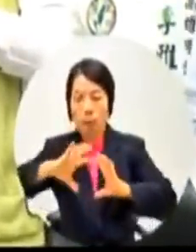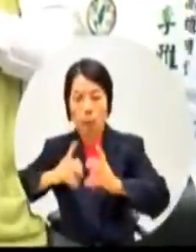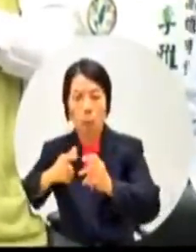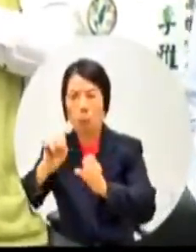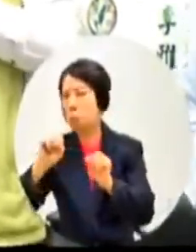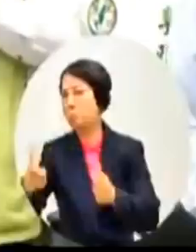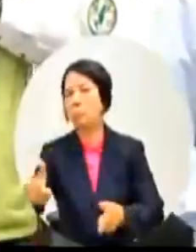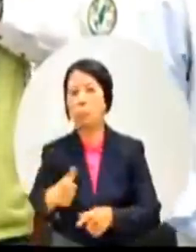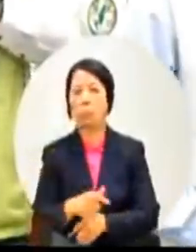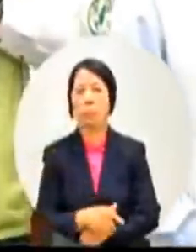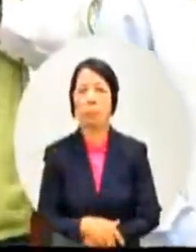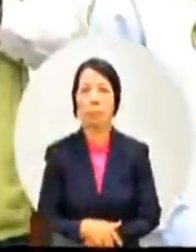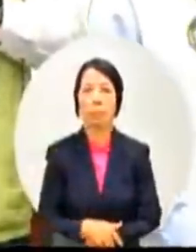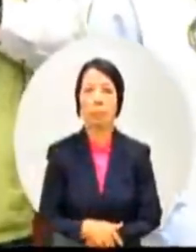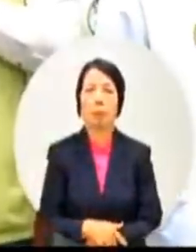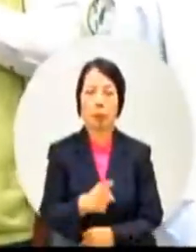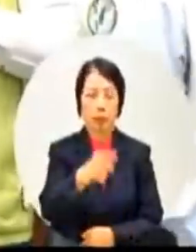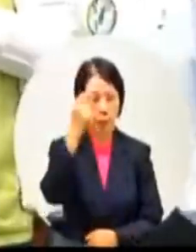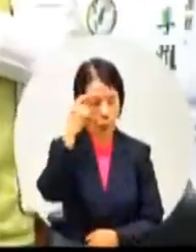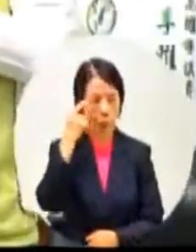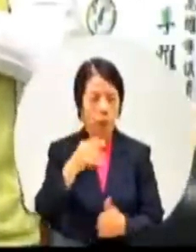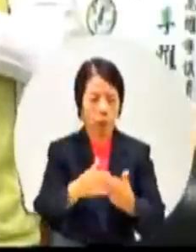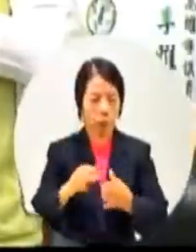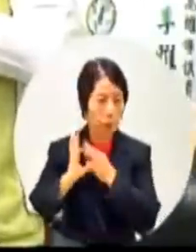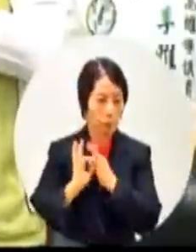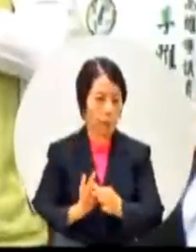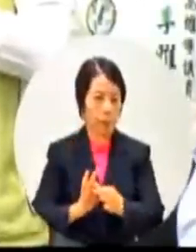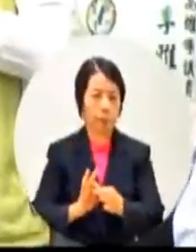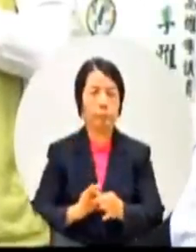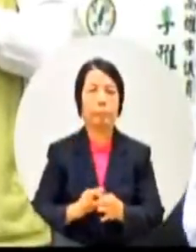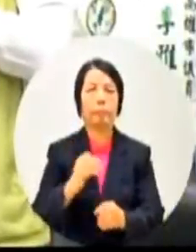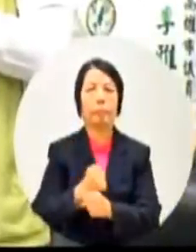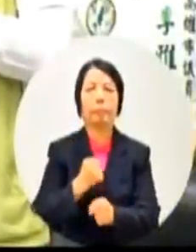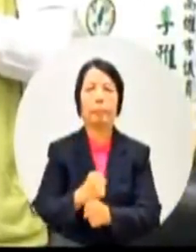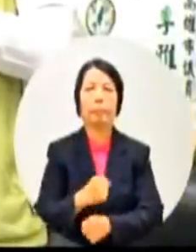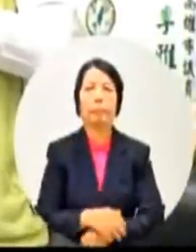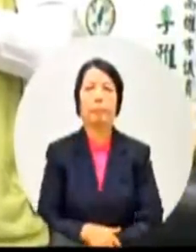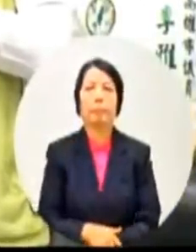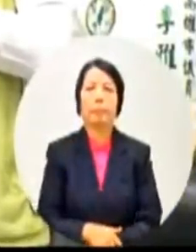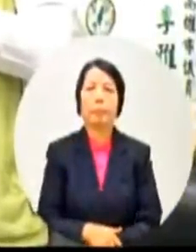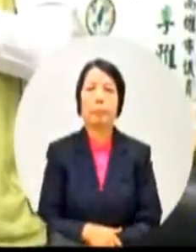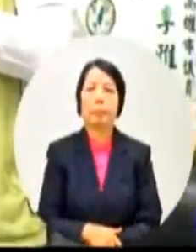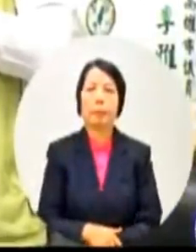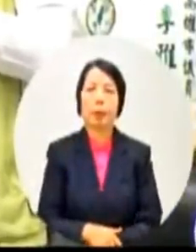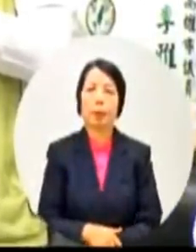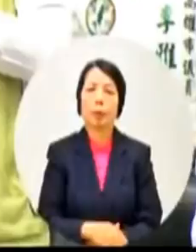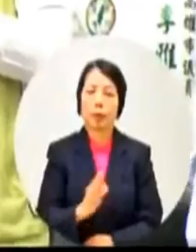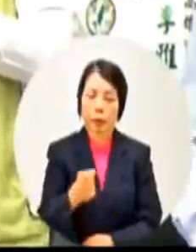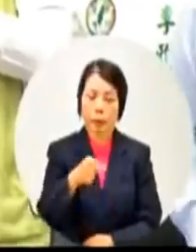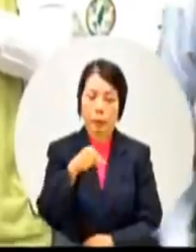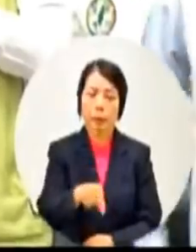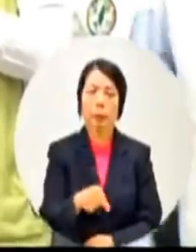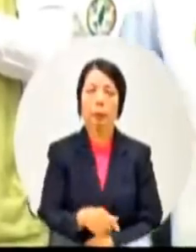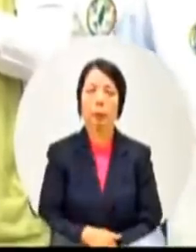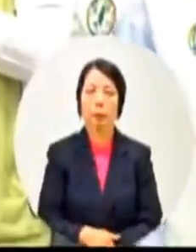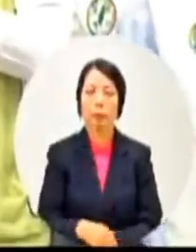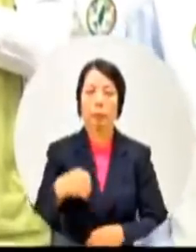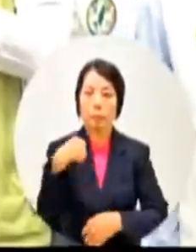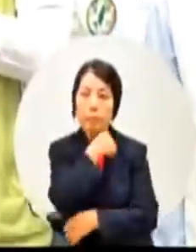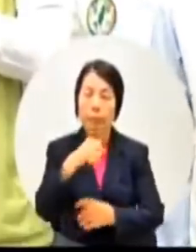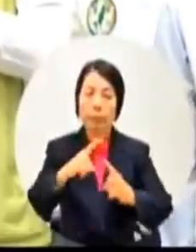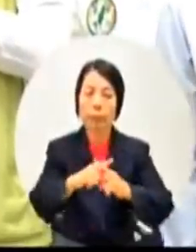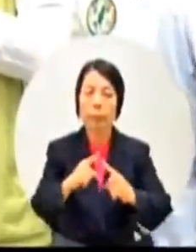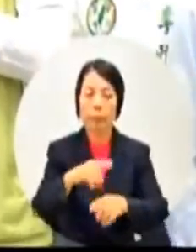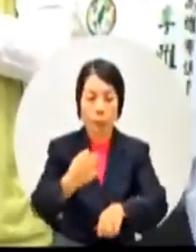意思，你要继续做。黑板卡查一边可以做着，但是我要在这里提出台湾人的风俗民情跟未来有可能发